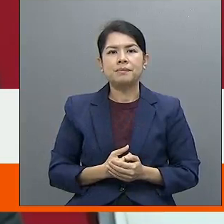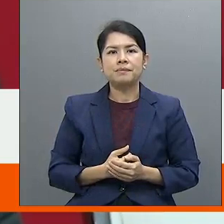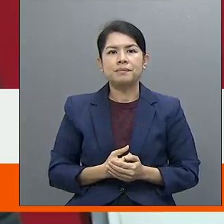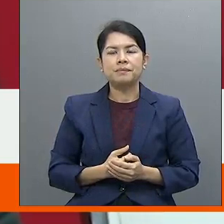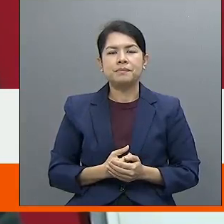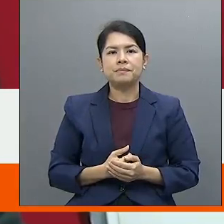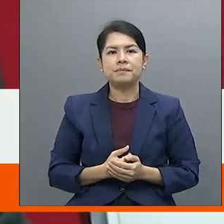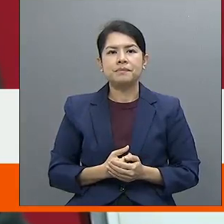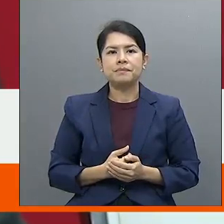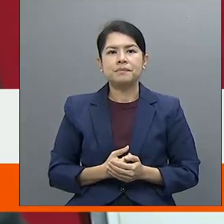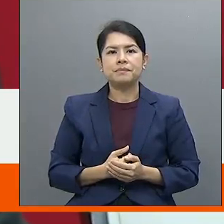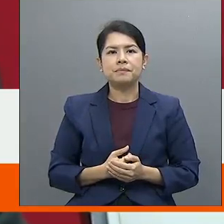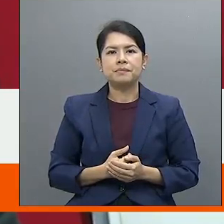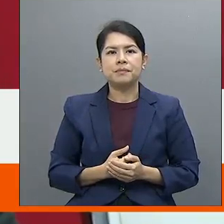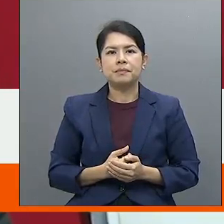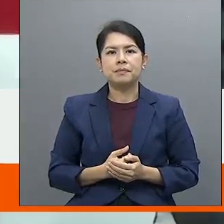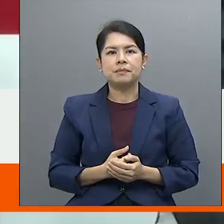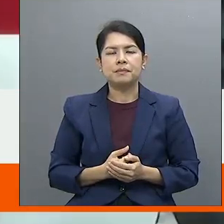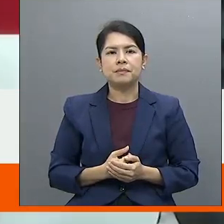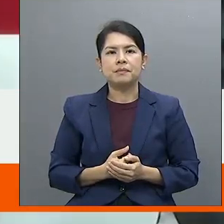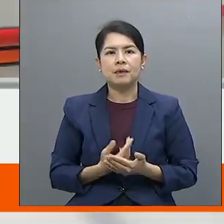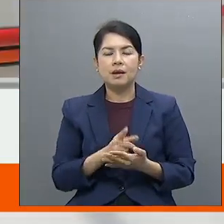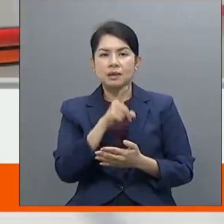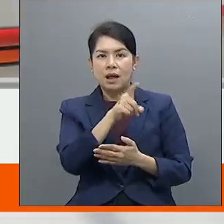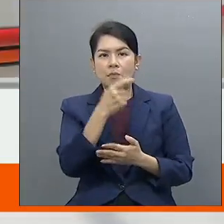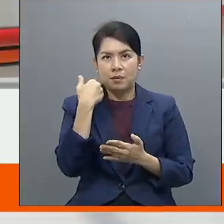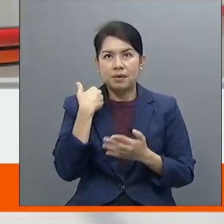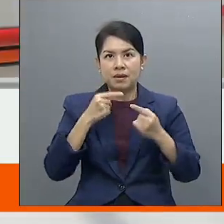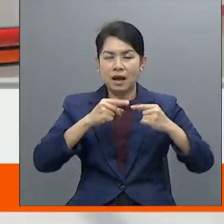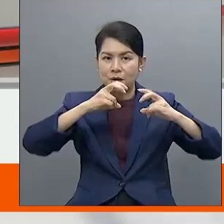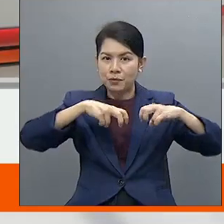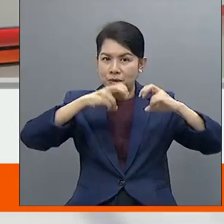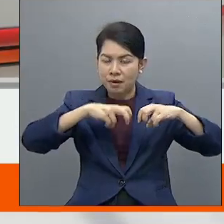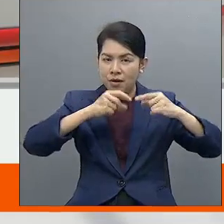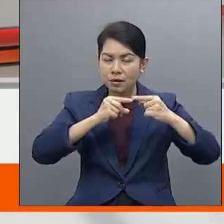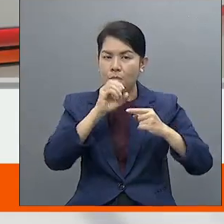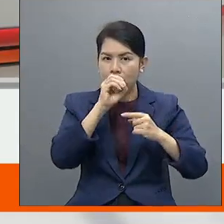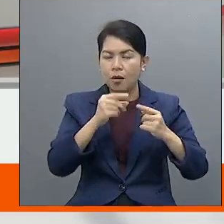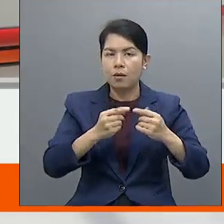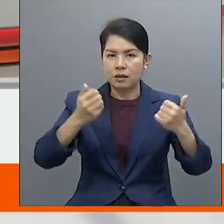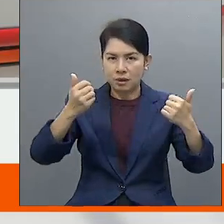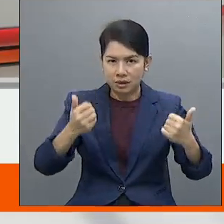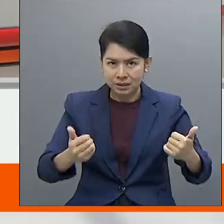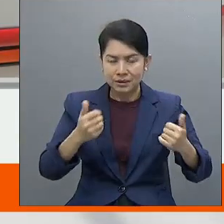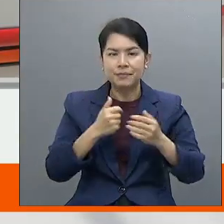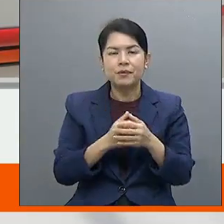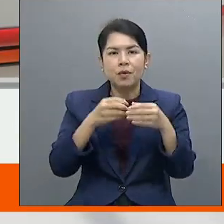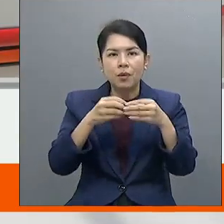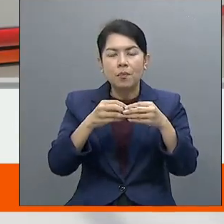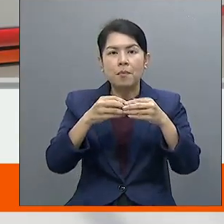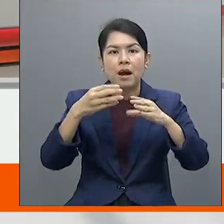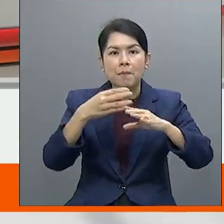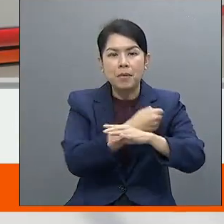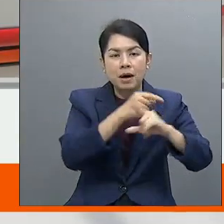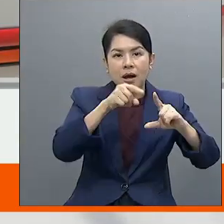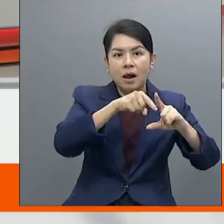ารย์ อะไรนะ มีการวิเคราะห์เหมือนกันค่ะอาจารย์ว่าจริงๆแล้วณขณะนี้เนี่ยในการที่ทางก้าวไกลเองยกเลิก